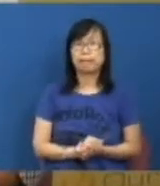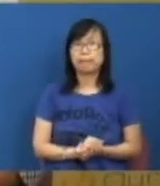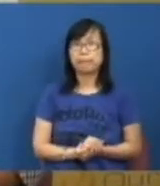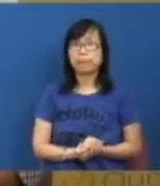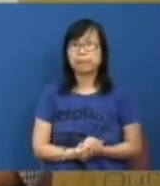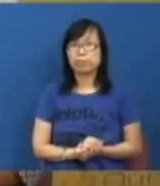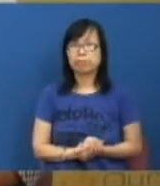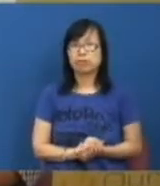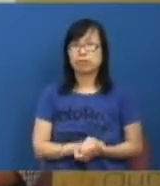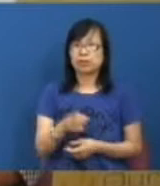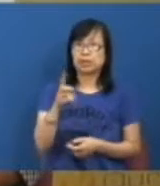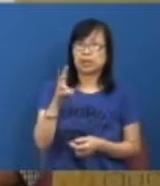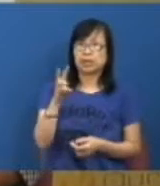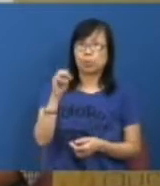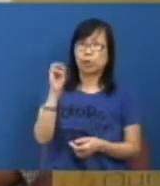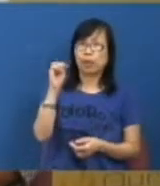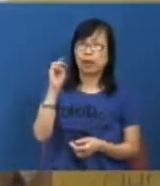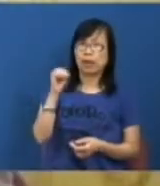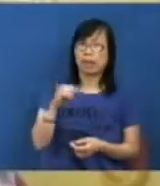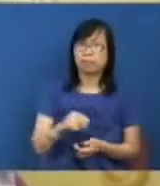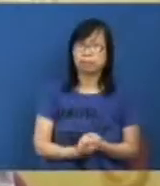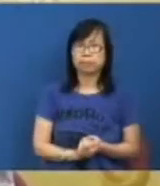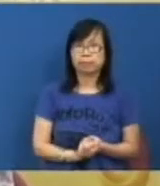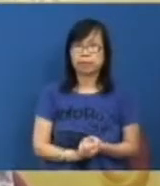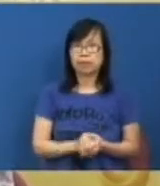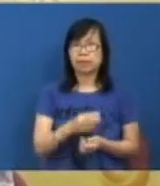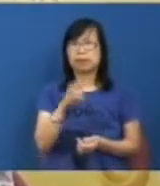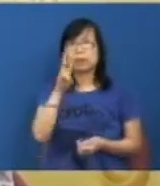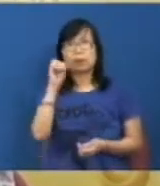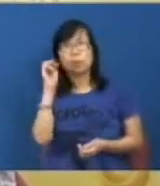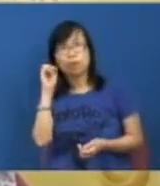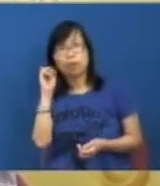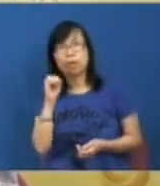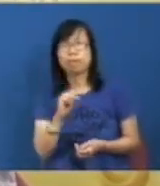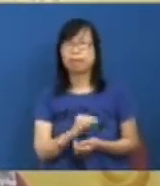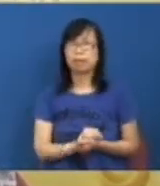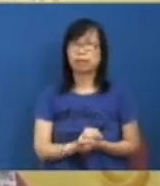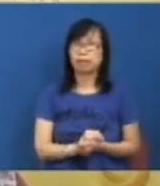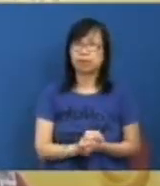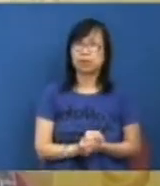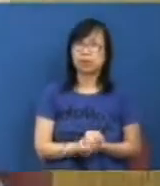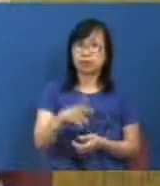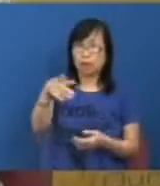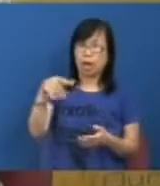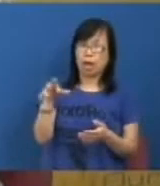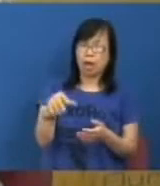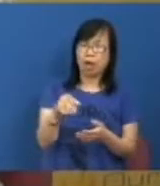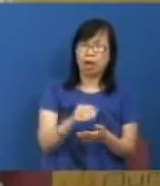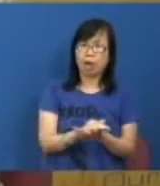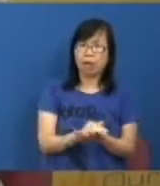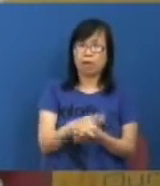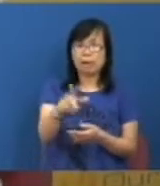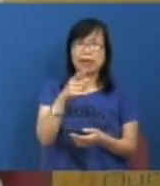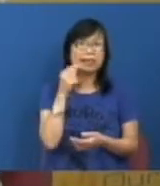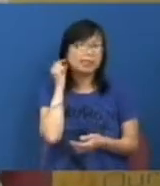咩 milligram 係咪啊？即係類似。 幾十個 gram 咁， 幾十個 gram 係啦，係啦。 我曾經都攞嗰啲最細最細，即係你知女仔